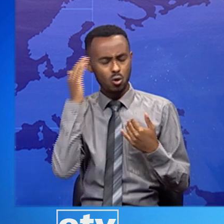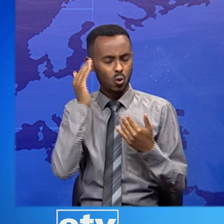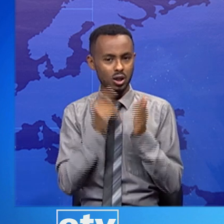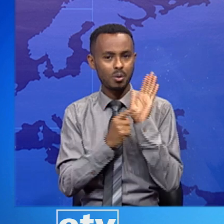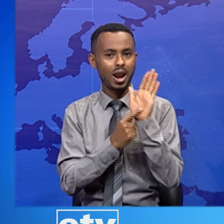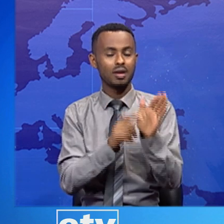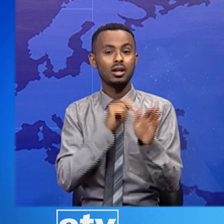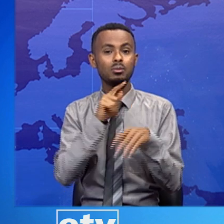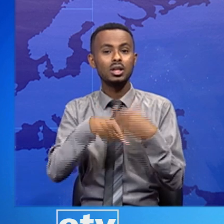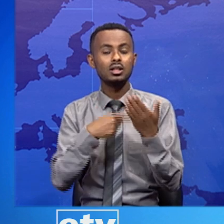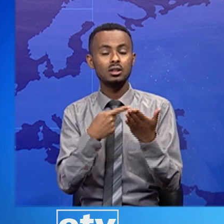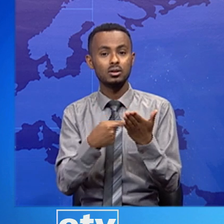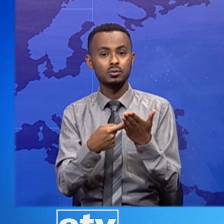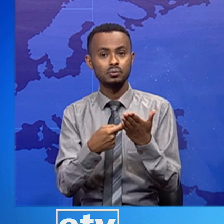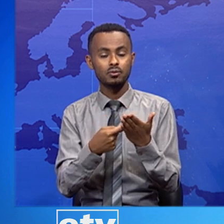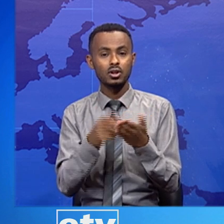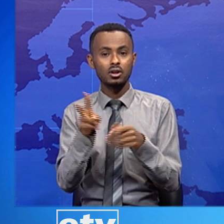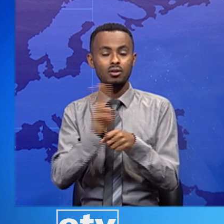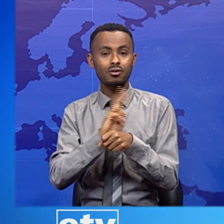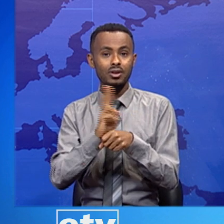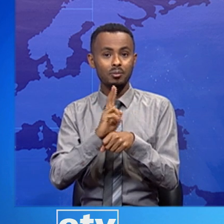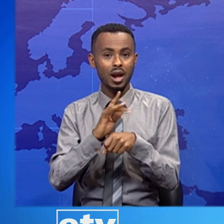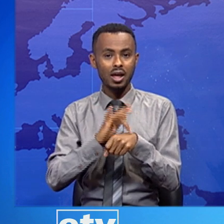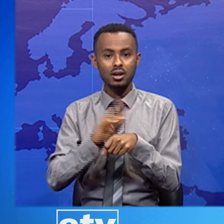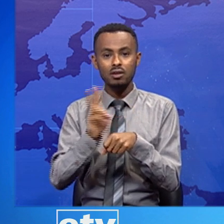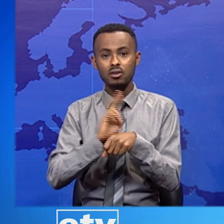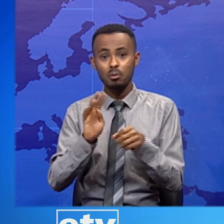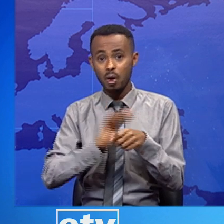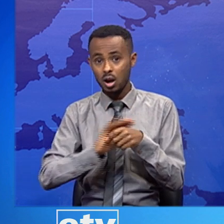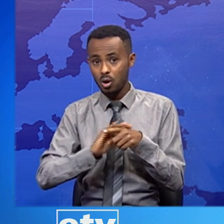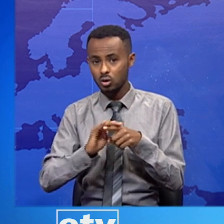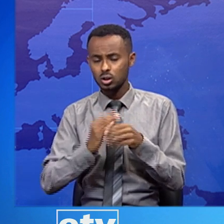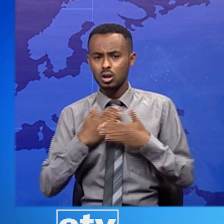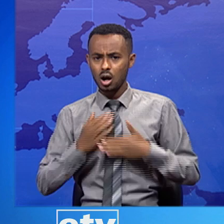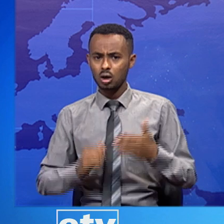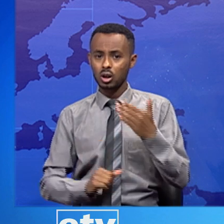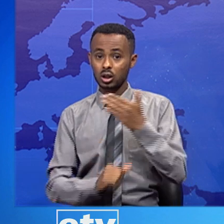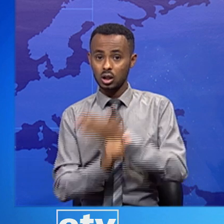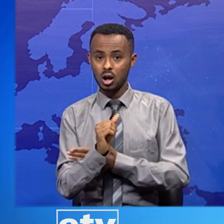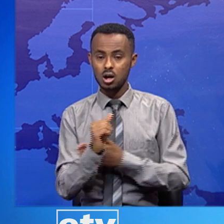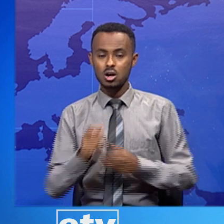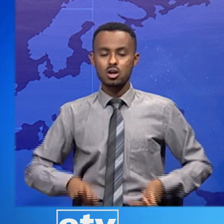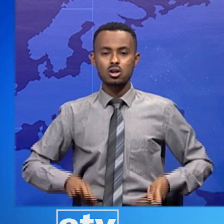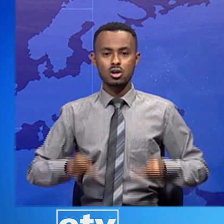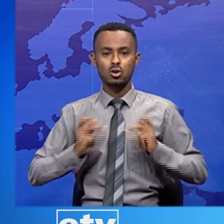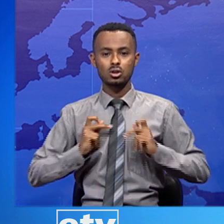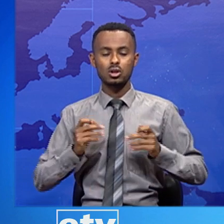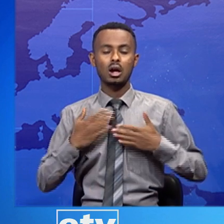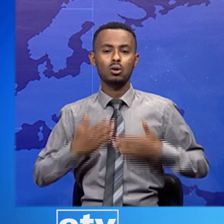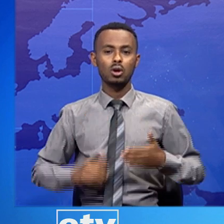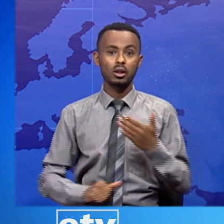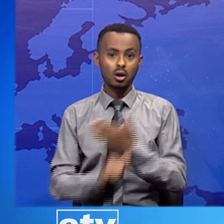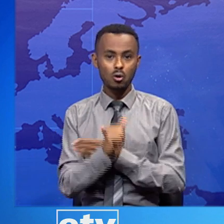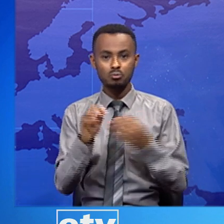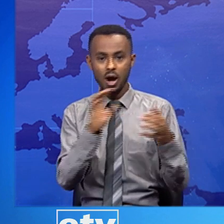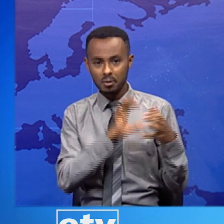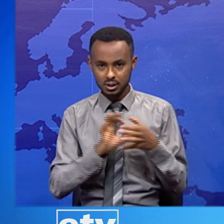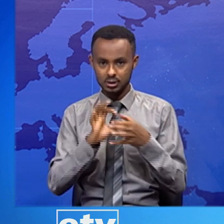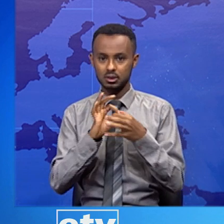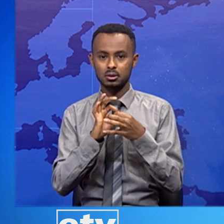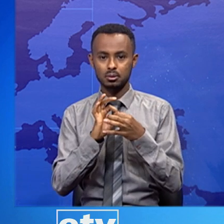ያለውን ሙዝ ያሳየ ስለዚህ ፊልም ባለሙያዎች የአካል ጉዳተኛ ህይወት የአካል